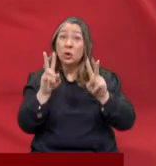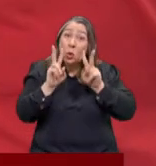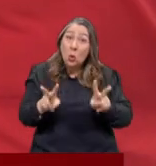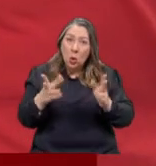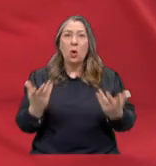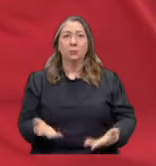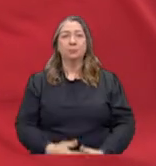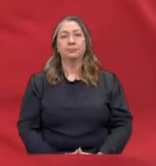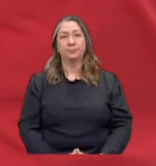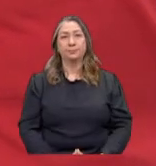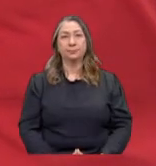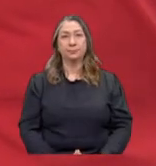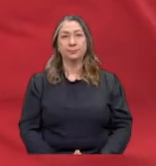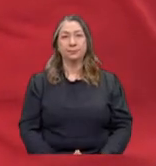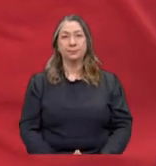görünüyor.